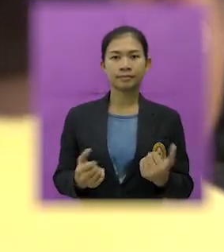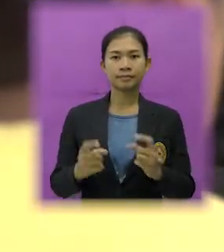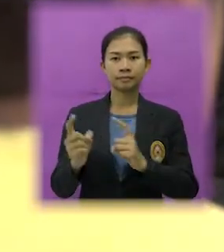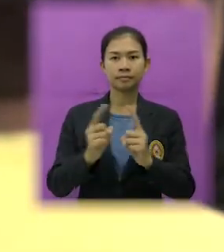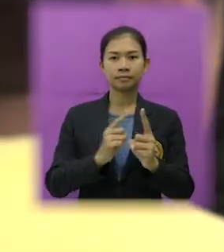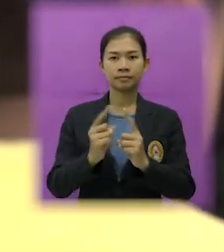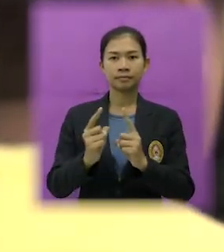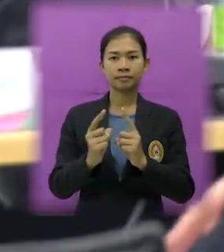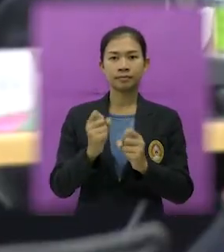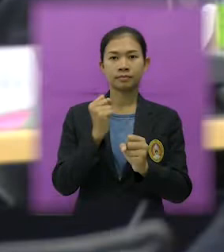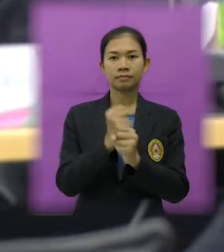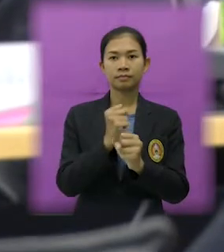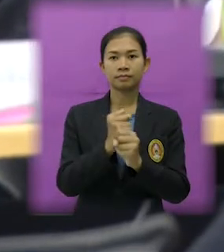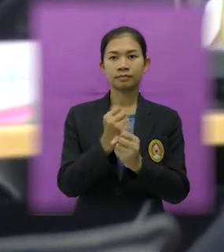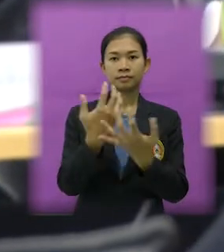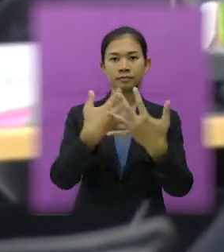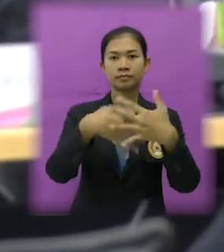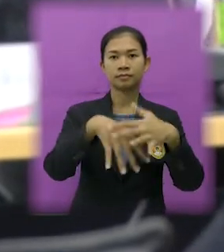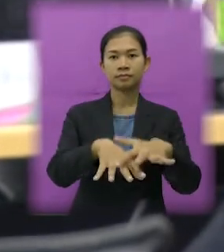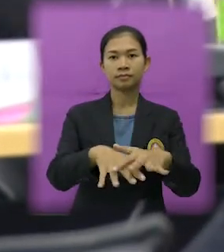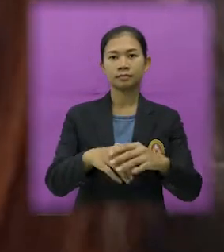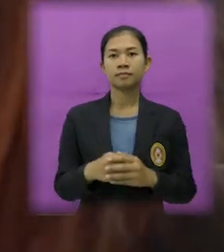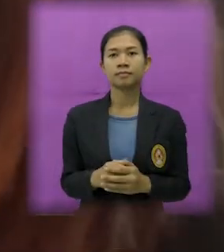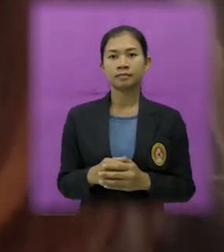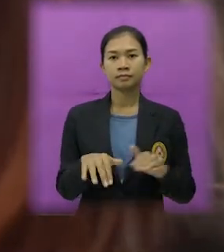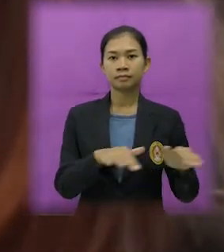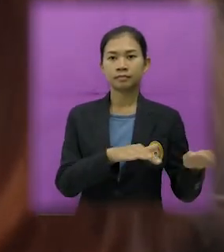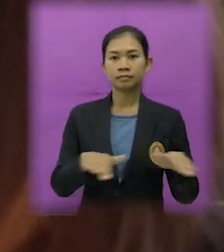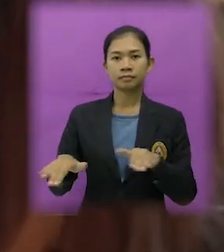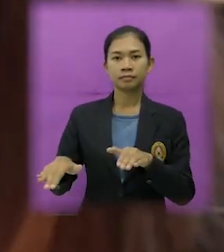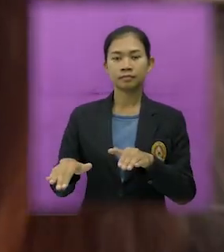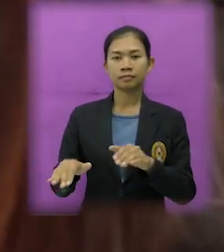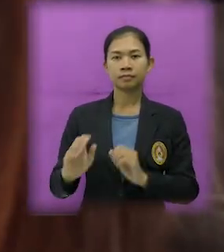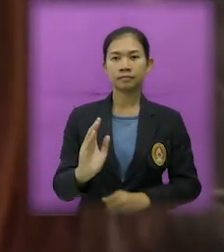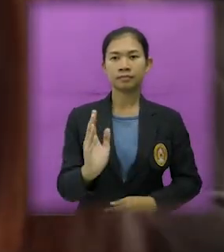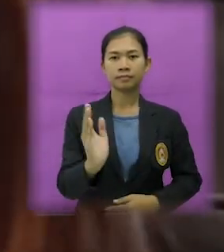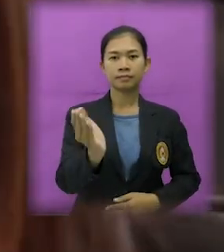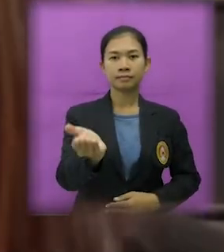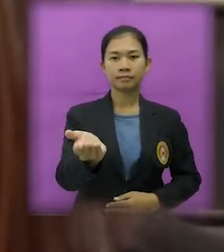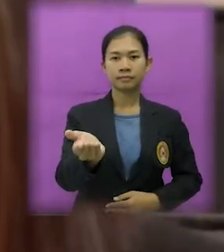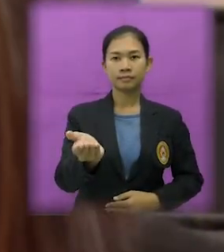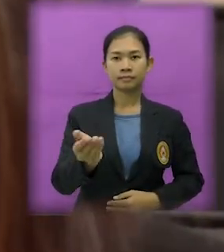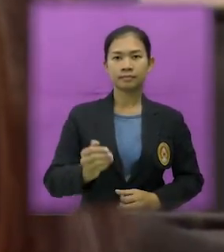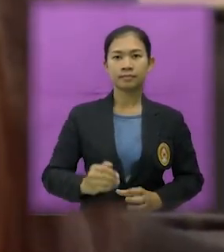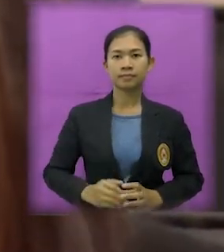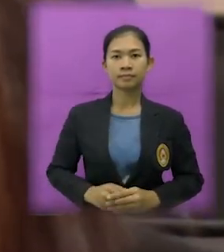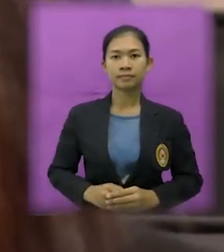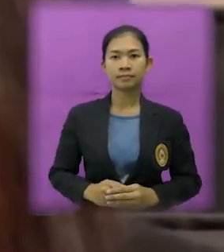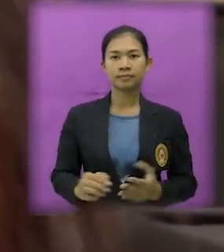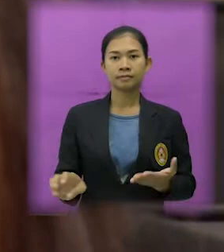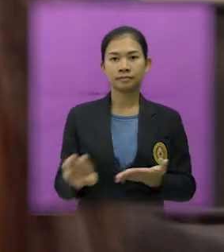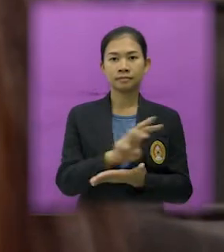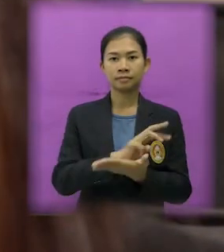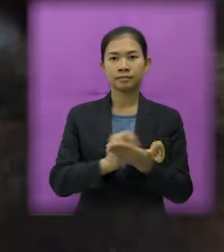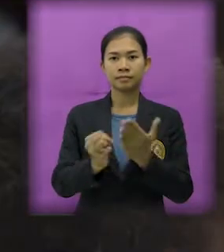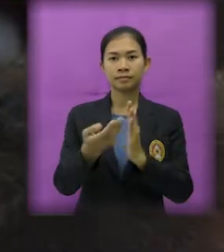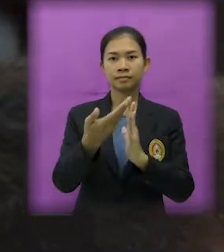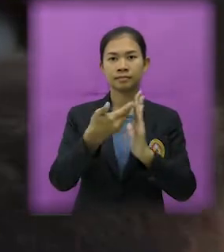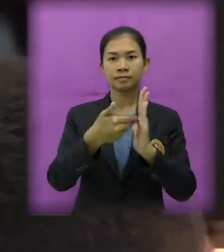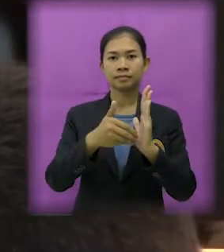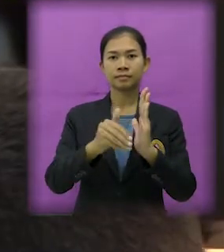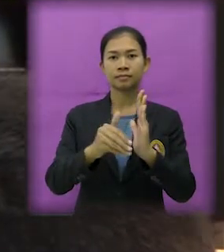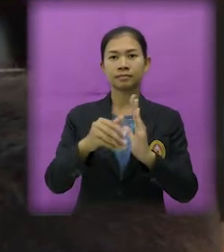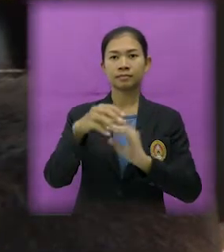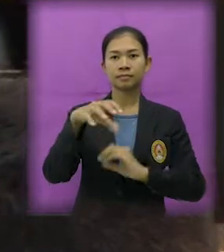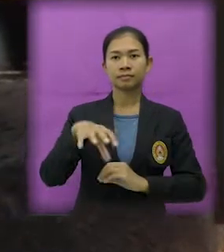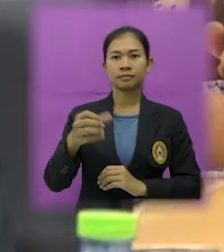นี้เป็นการพูดคุยถึงการดำเนินงานร่วมกันและการเตรียมความพร้อมในงานพิธีพระราชทานปริญญาบัตรมหาวิทยาลัย